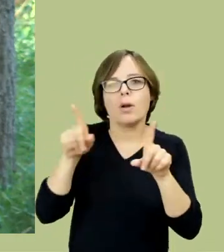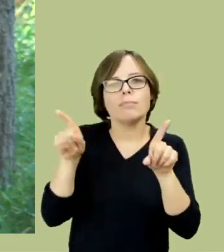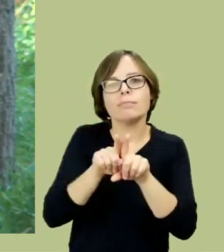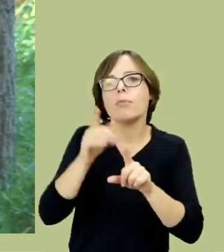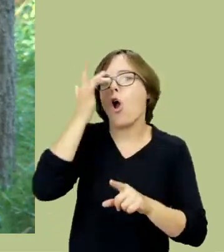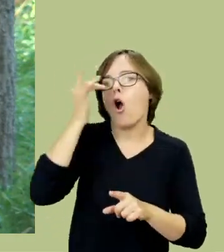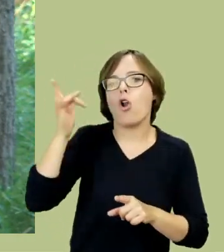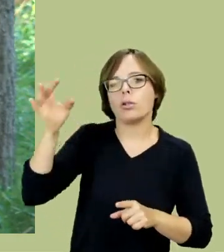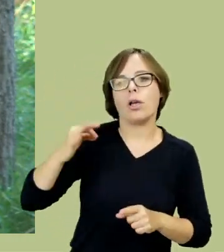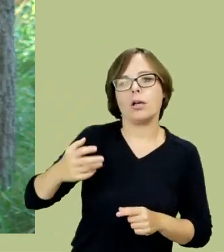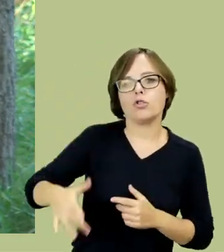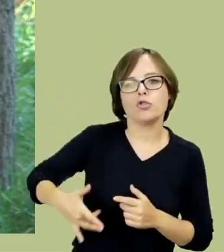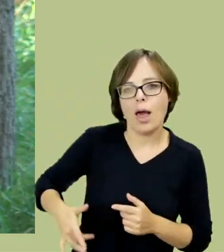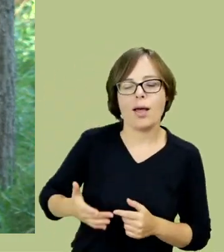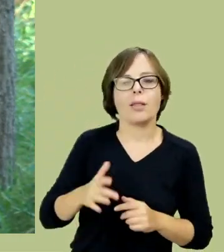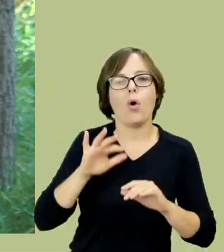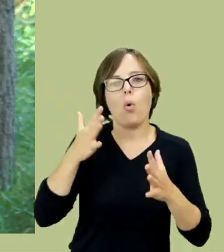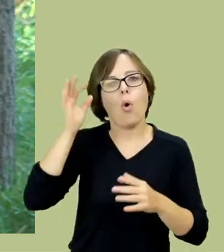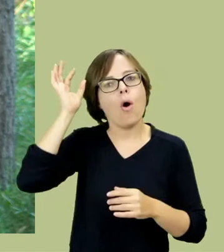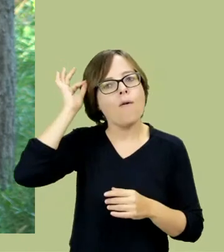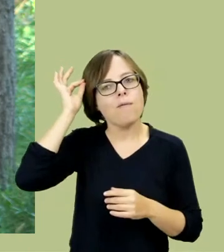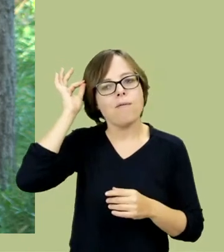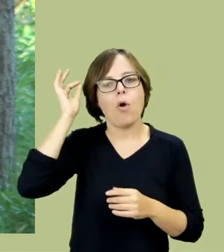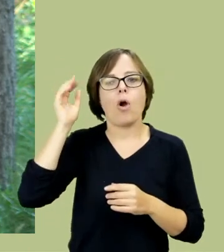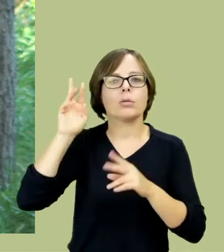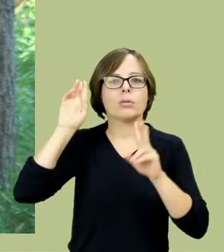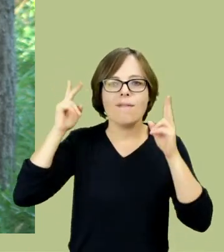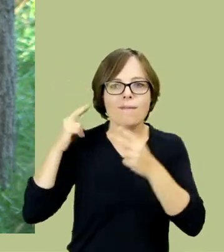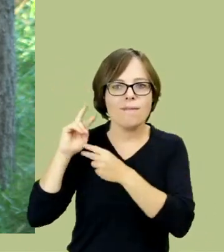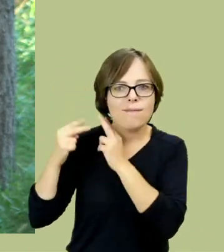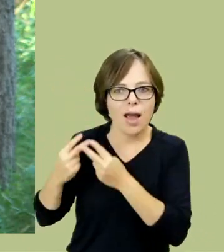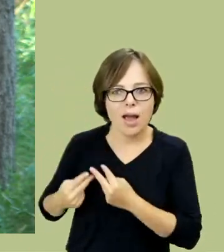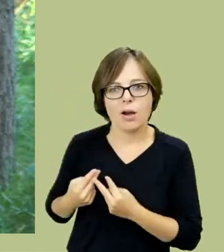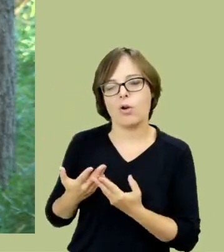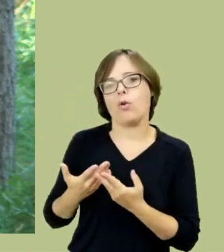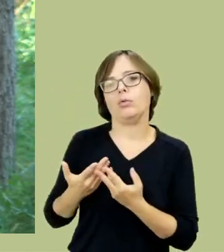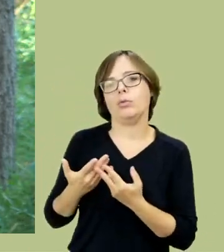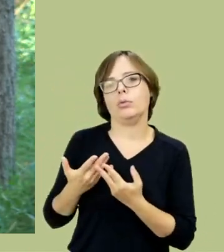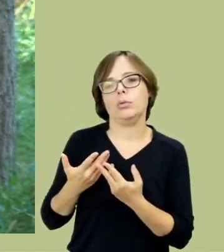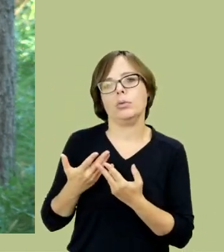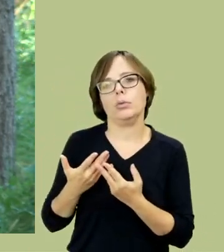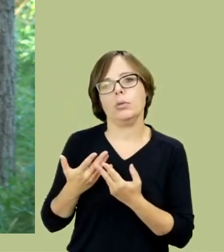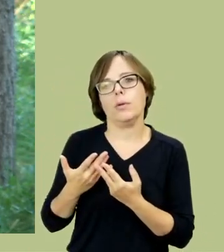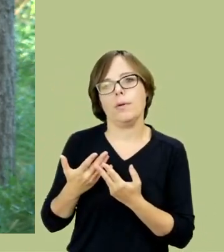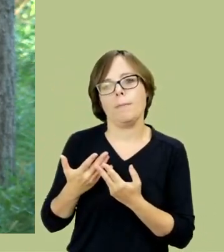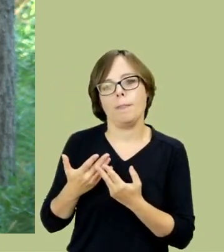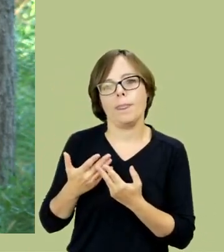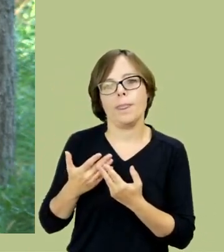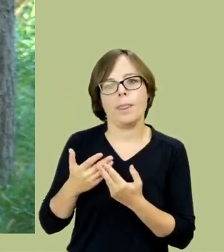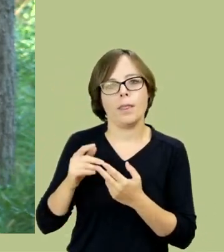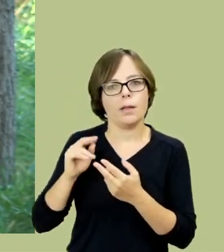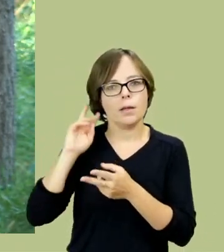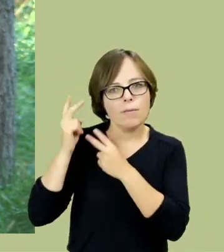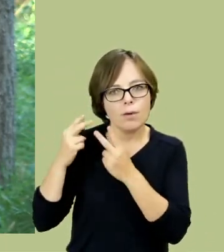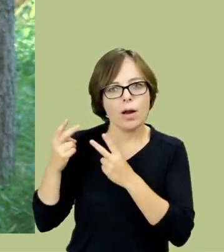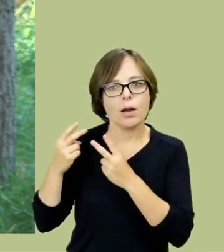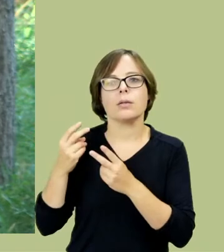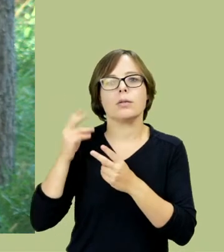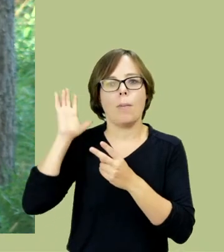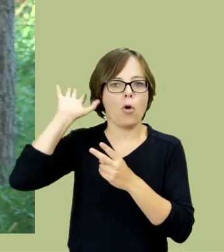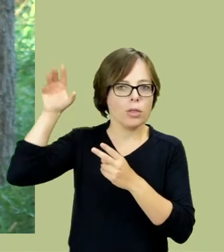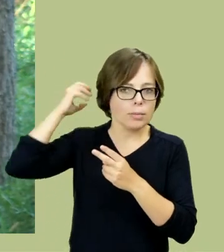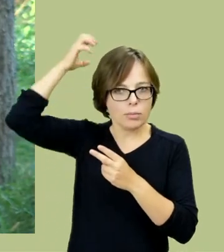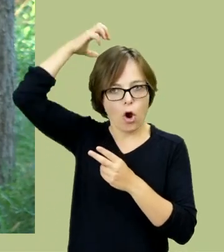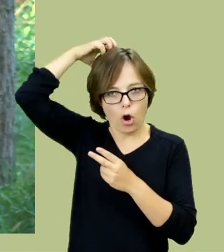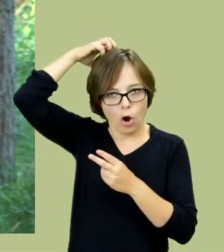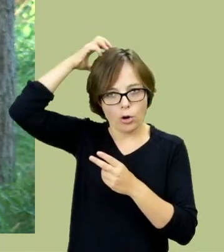rosyjskie, czyli mieć włosy, warkocz spięty, skręcony duży warkocz kok nad szyją, tak,